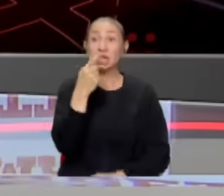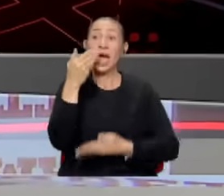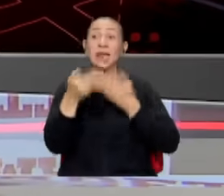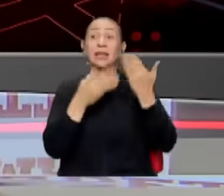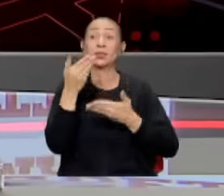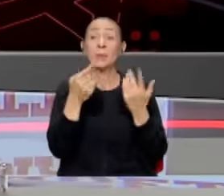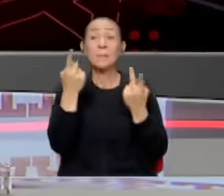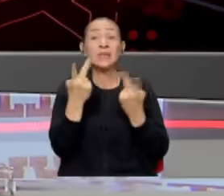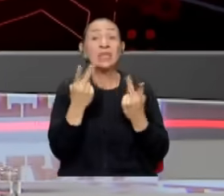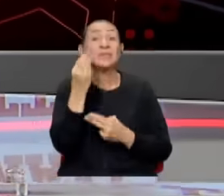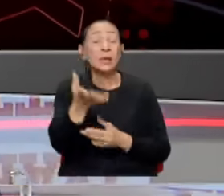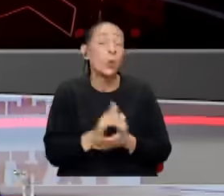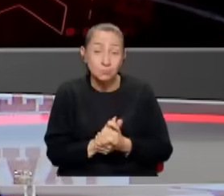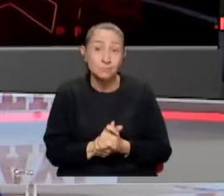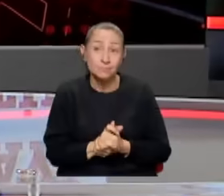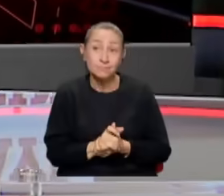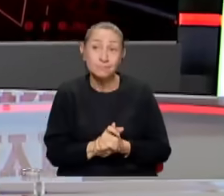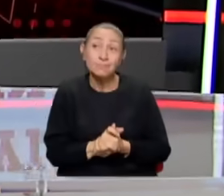anlatıyor bir şey bir mesaj